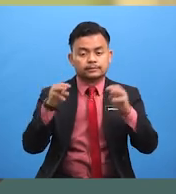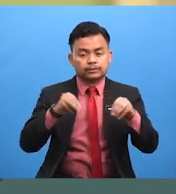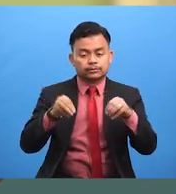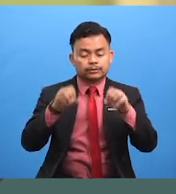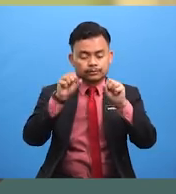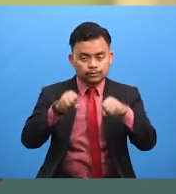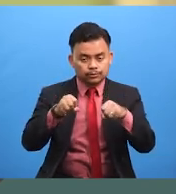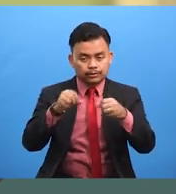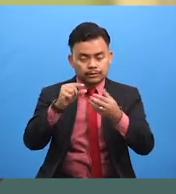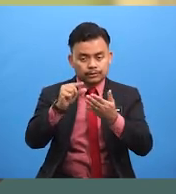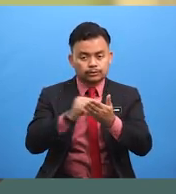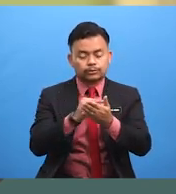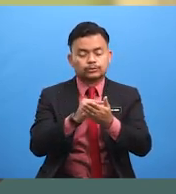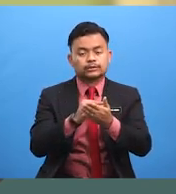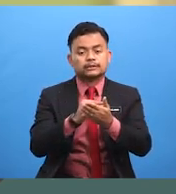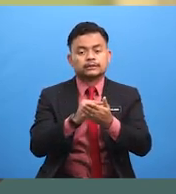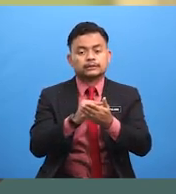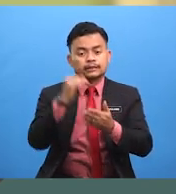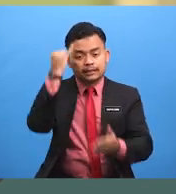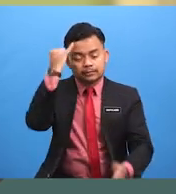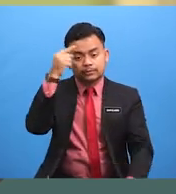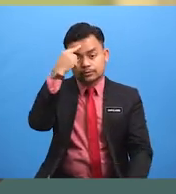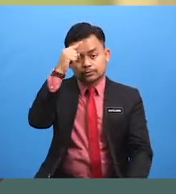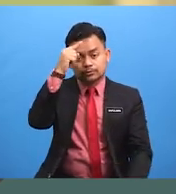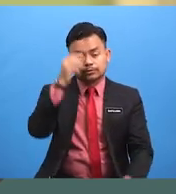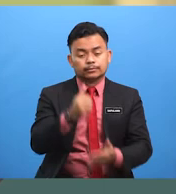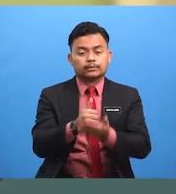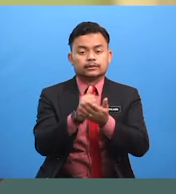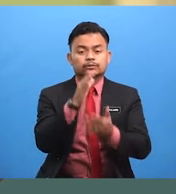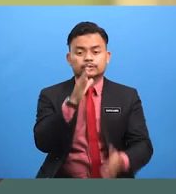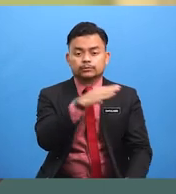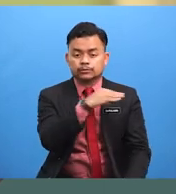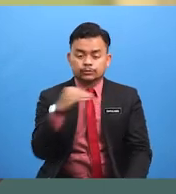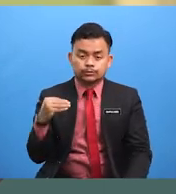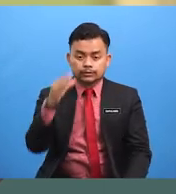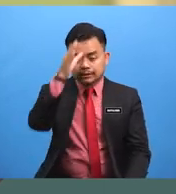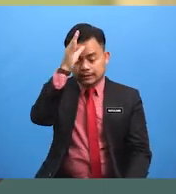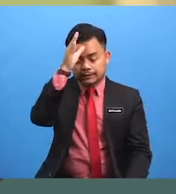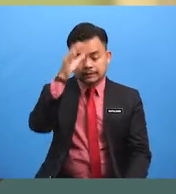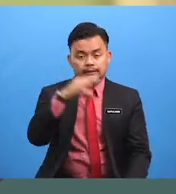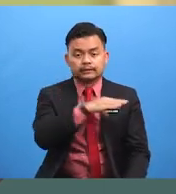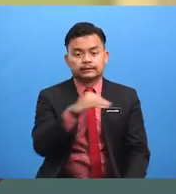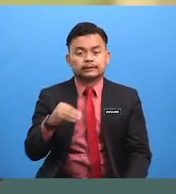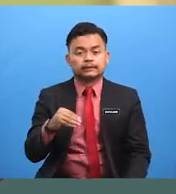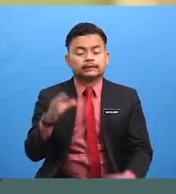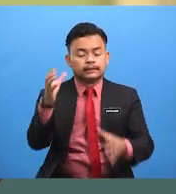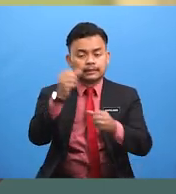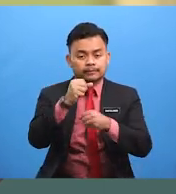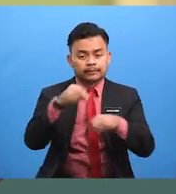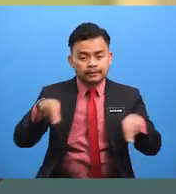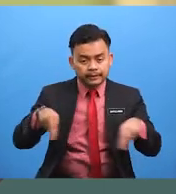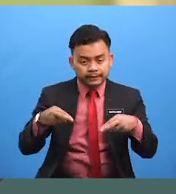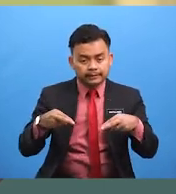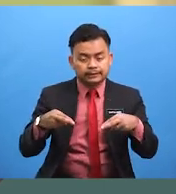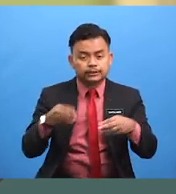yang dipelajari untuk membantu ibu dan ayah serta dapat mereka cipta binaan yang